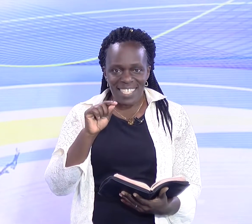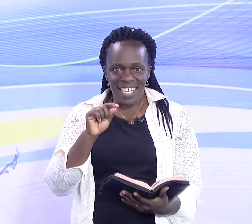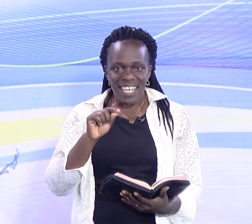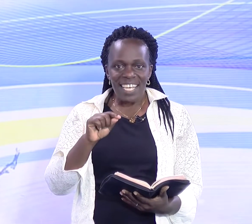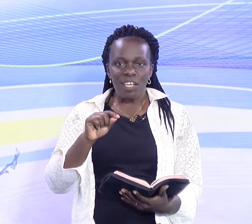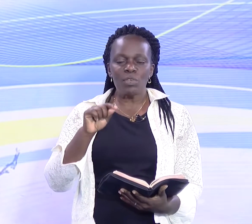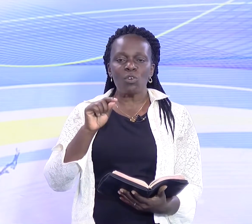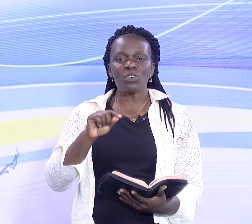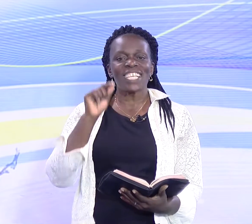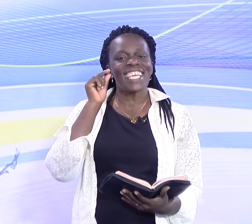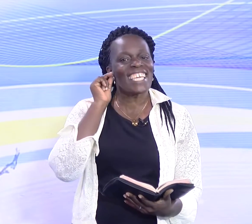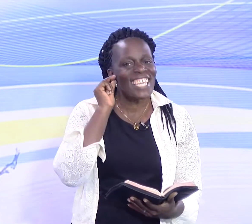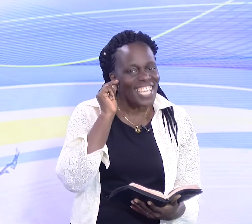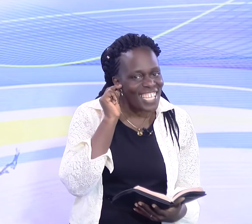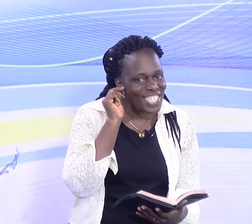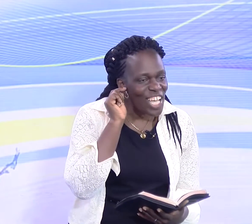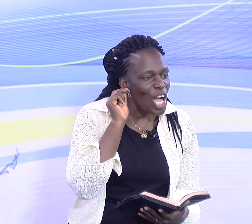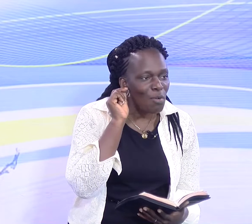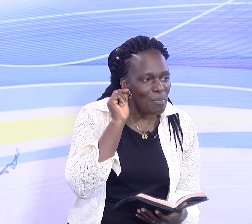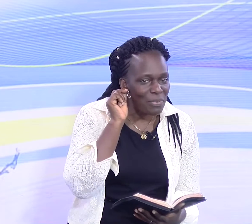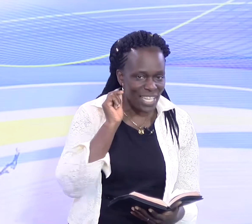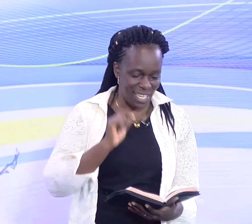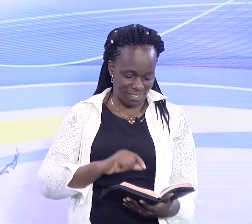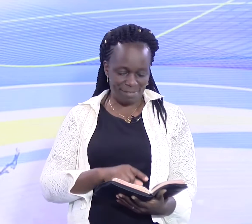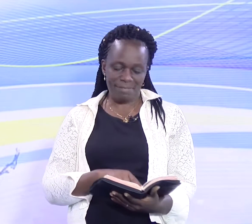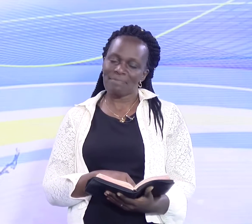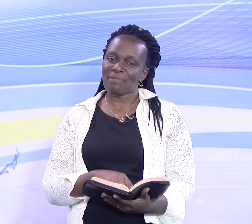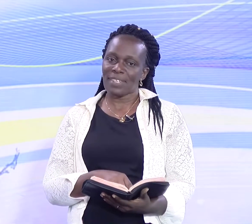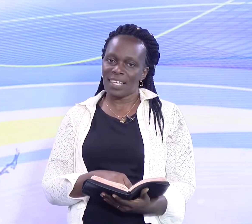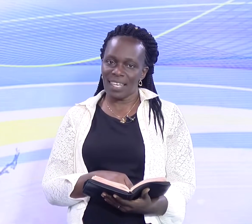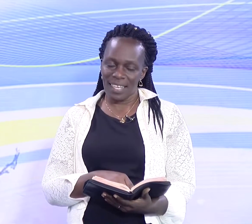answers because he hears our prayer.